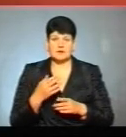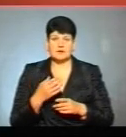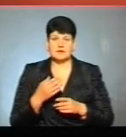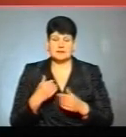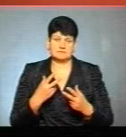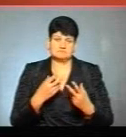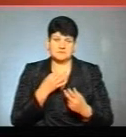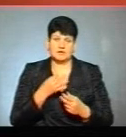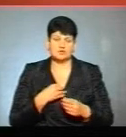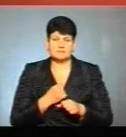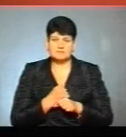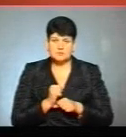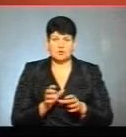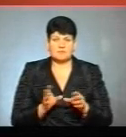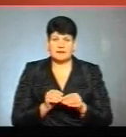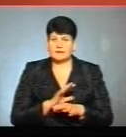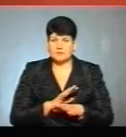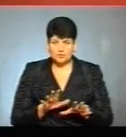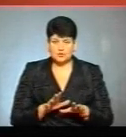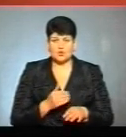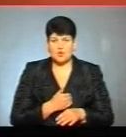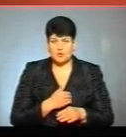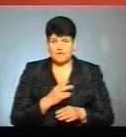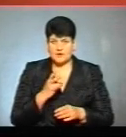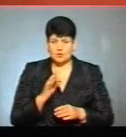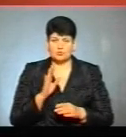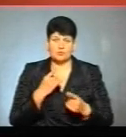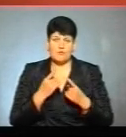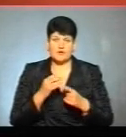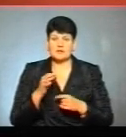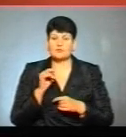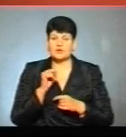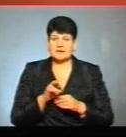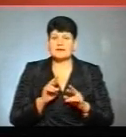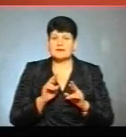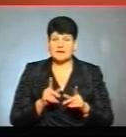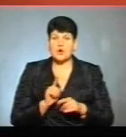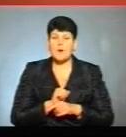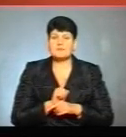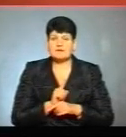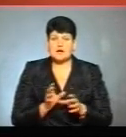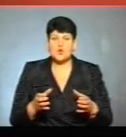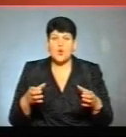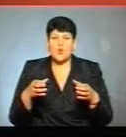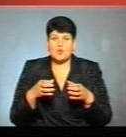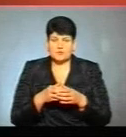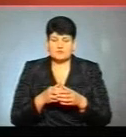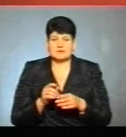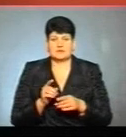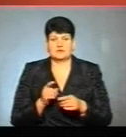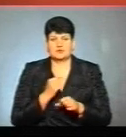що примусового об'єднання не буде, все таке добровільно, і будемо говорити про те, яким чином оптимально укрупнити та провести